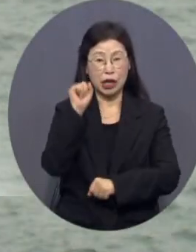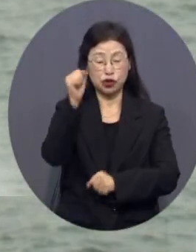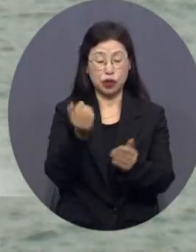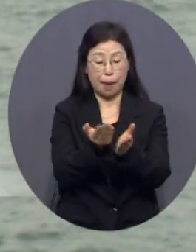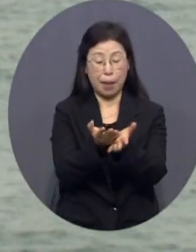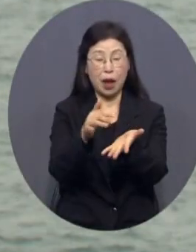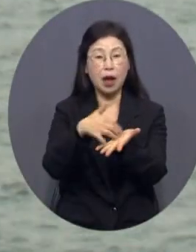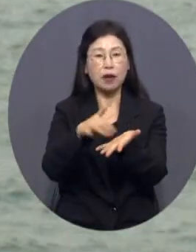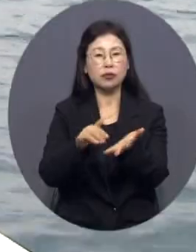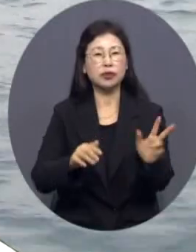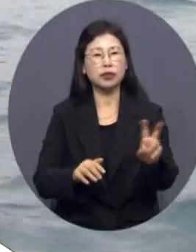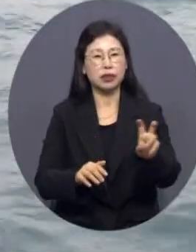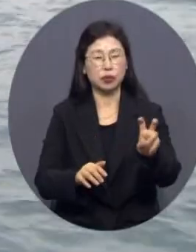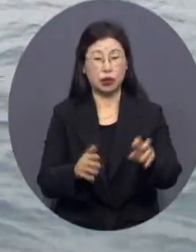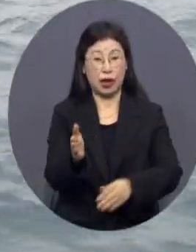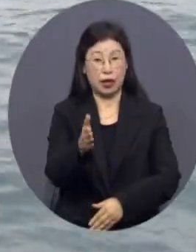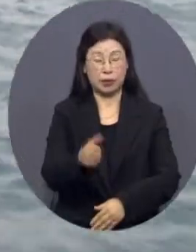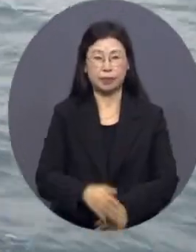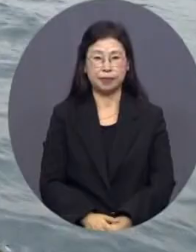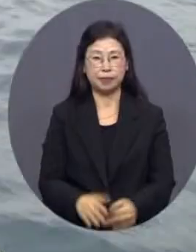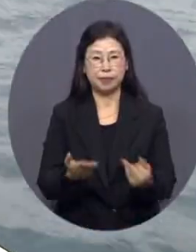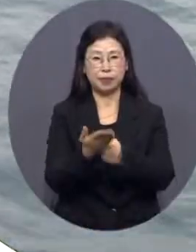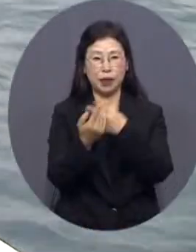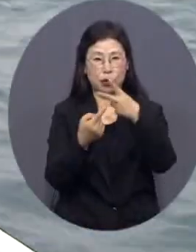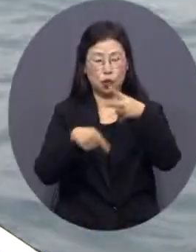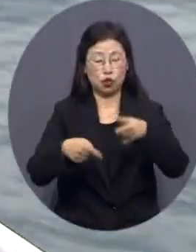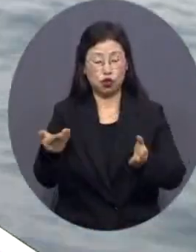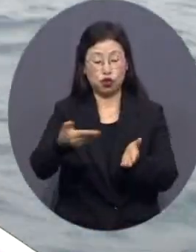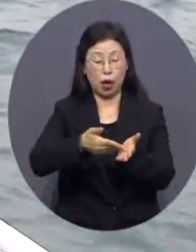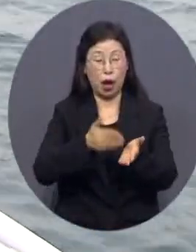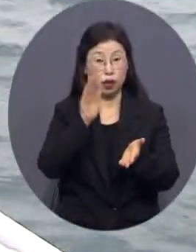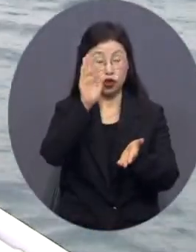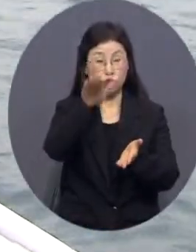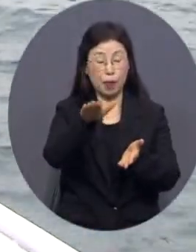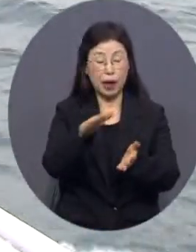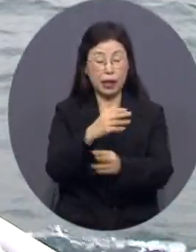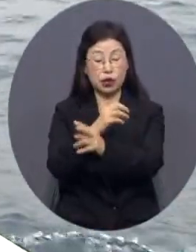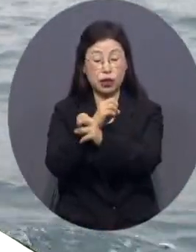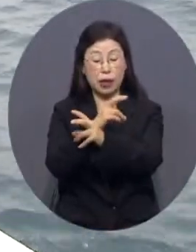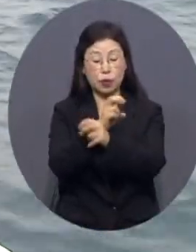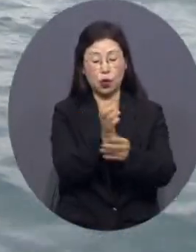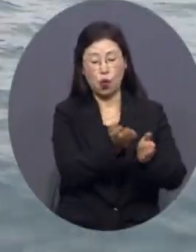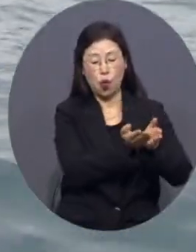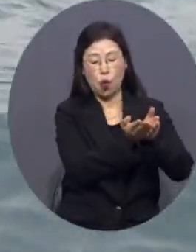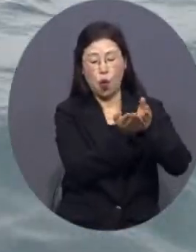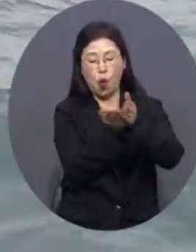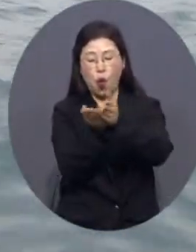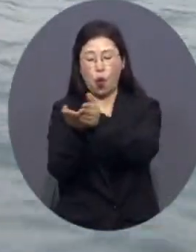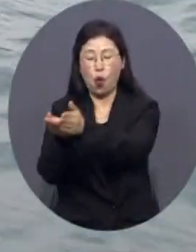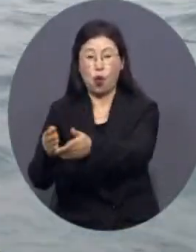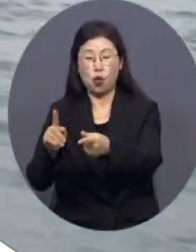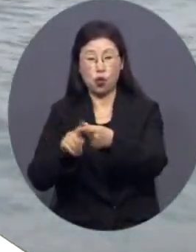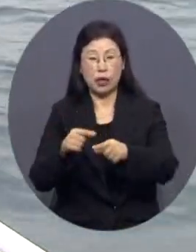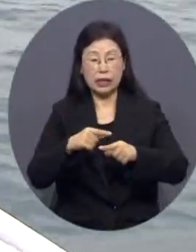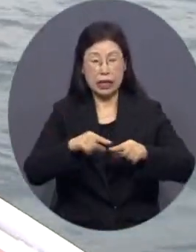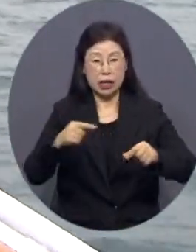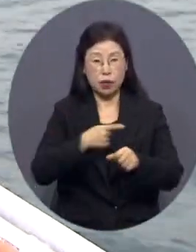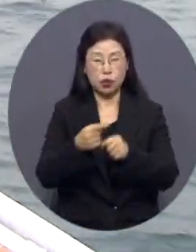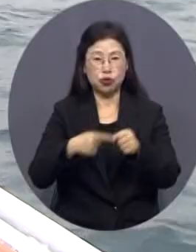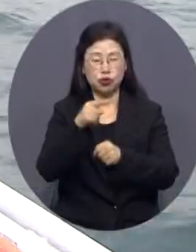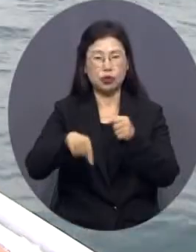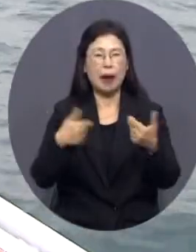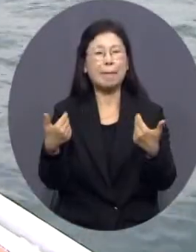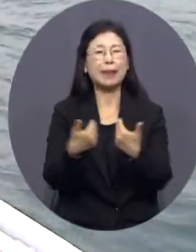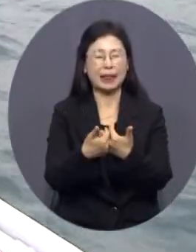모두 20여 척. 제주 도두항을 출발한 어선들은 이곳 탑동항까지 후쿠시마 오염수 방류를 반대한다는